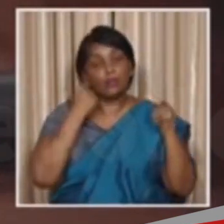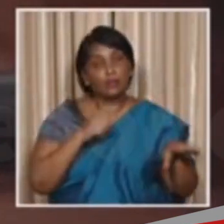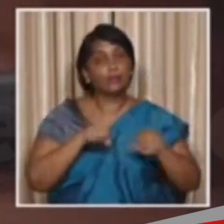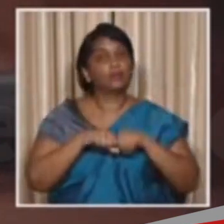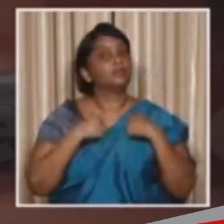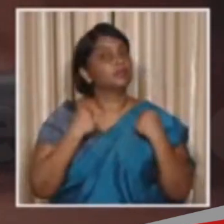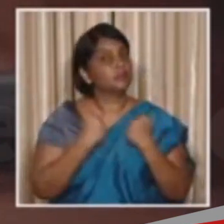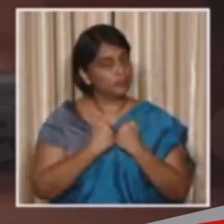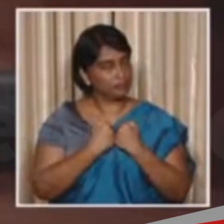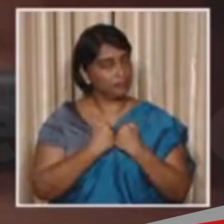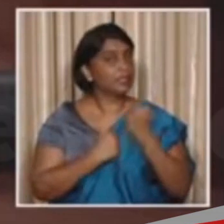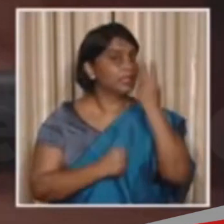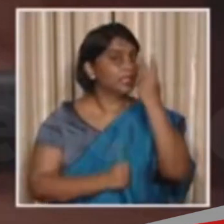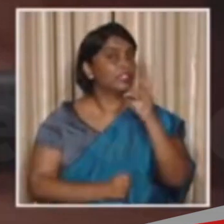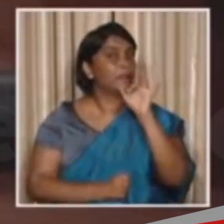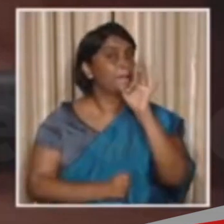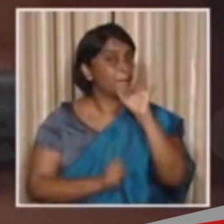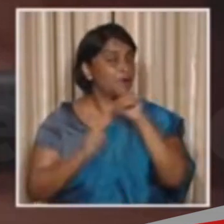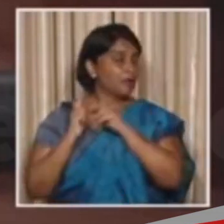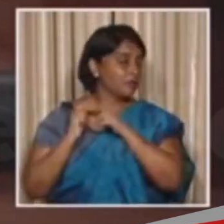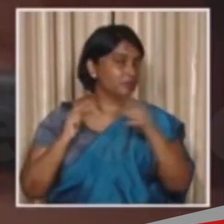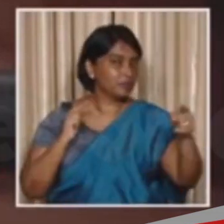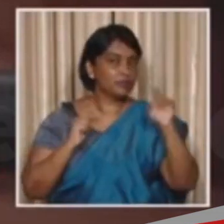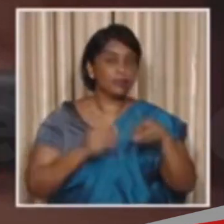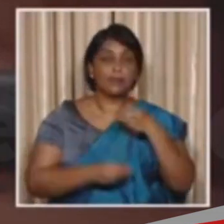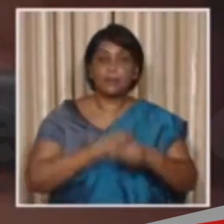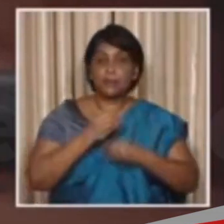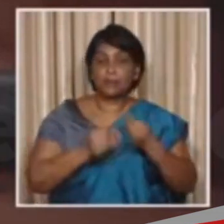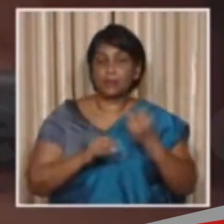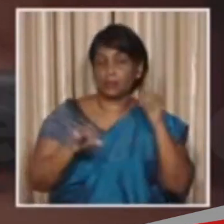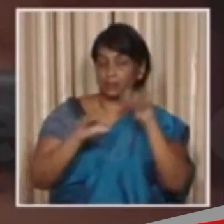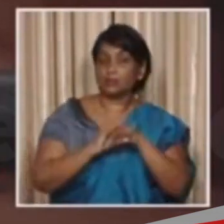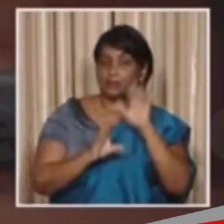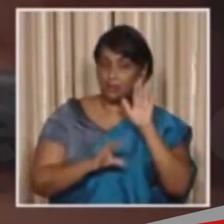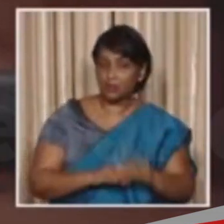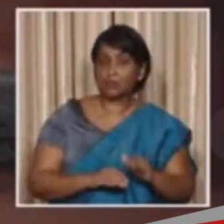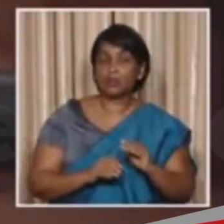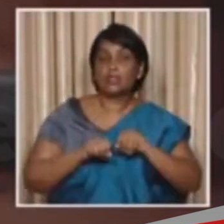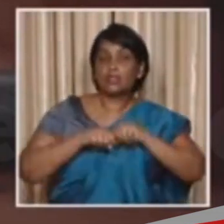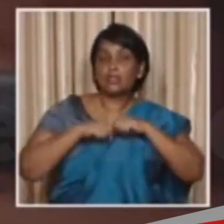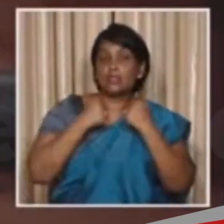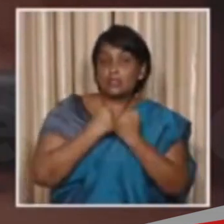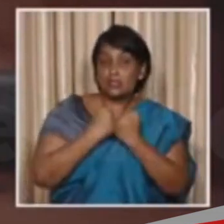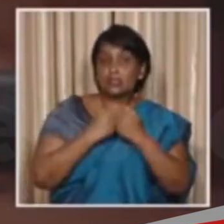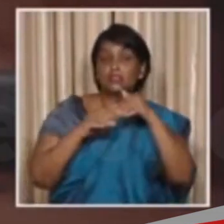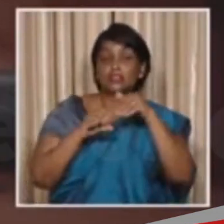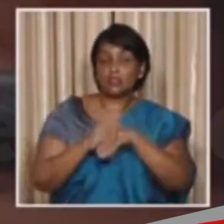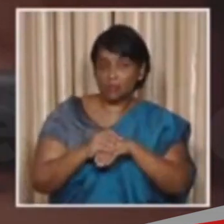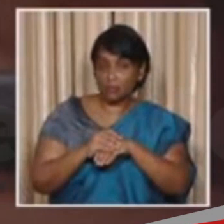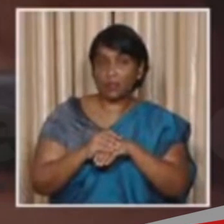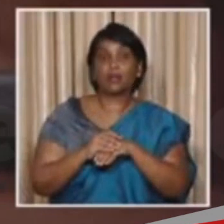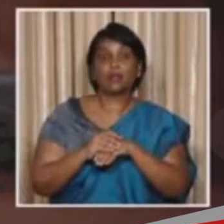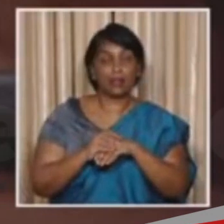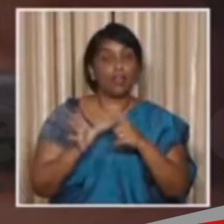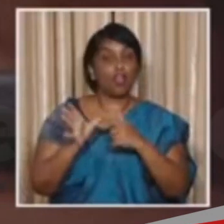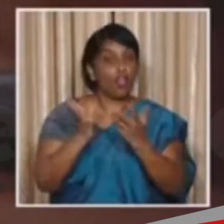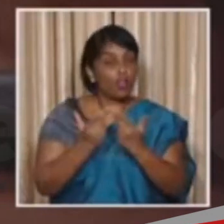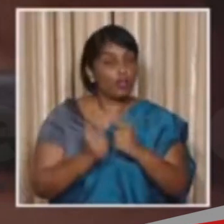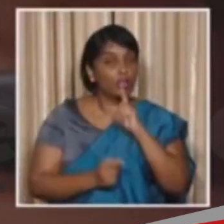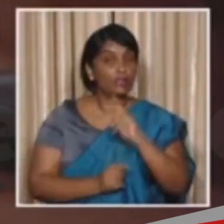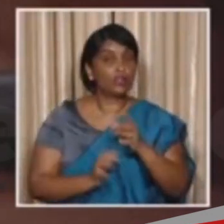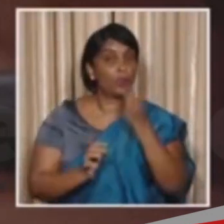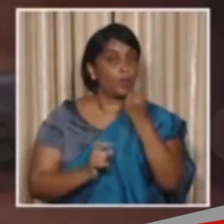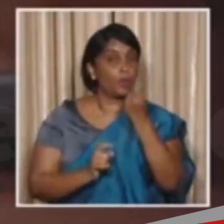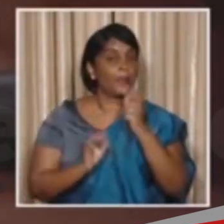සමාගම 2015 සිට මේ වනතෙක් ආයෝජන කර ඇත්තේ සමාගමේ විගණක අධිපතිතුමින් ප්‍රකාශ කරන පරිදි රුපියල්